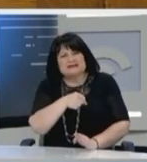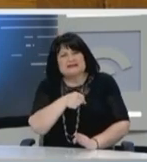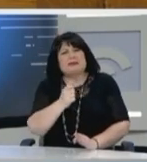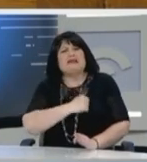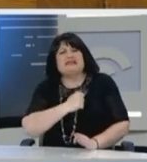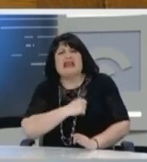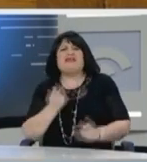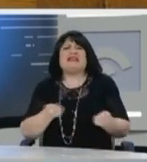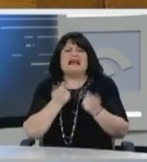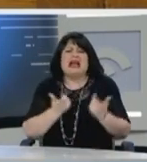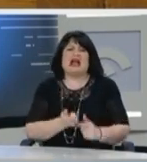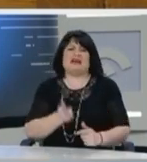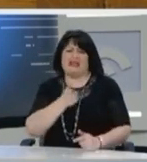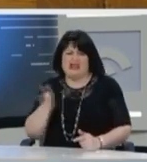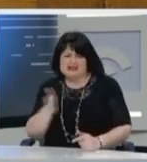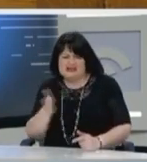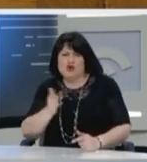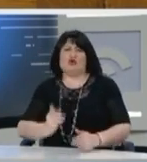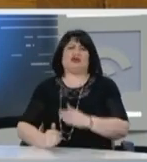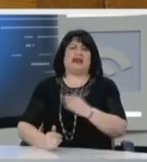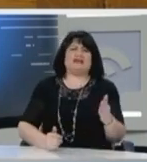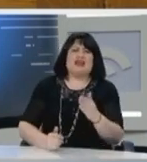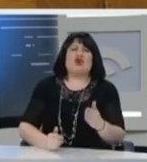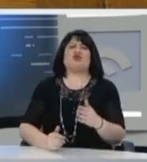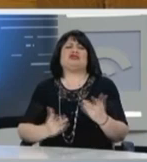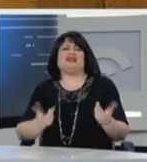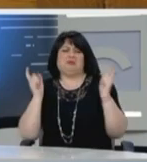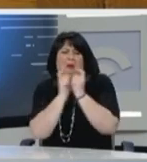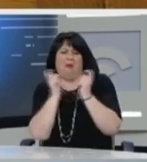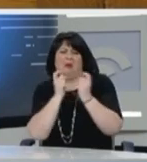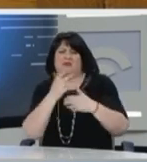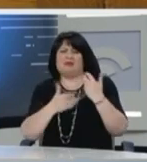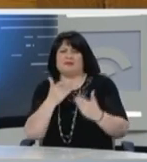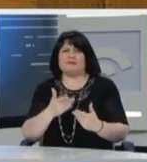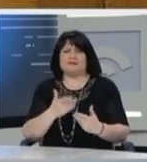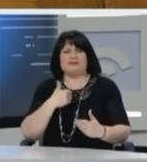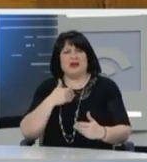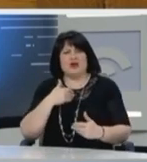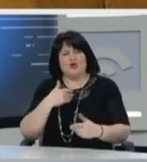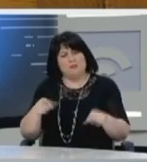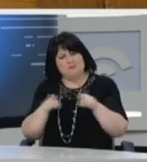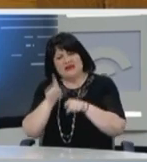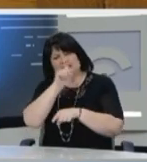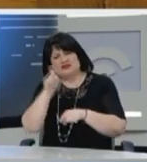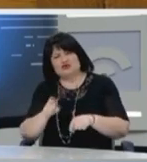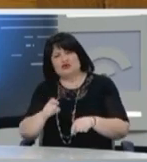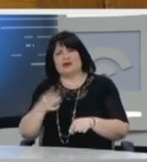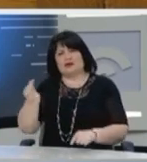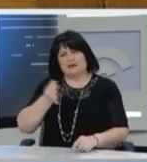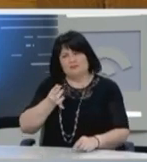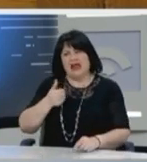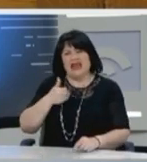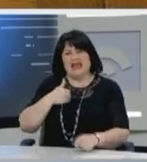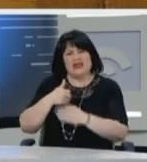φρονήματα. Αν ήταν δεξιός, αν ήταν... Εγώ επειδή έτυχε και τον έζησα, σας λέω ότι εμένα με